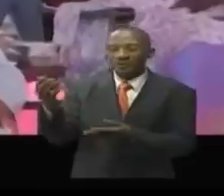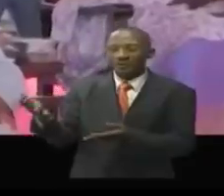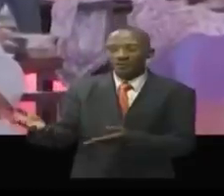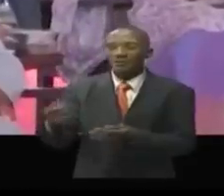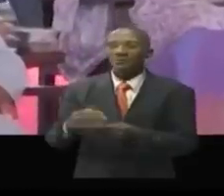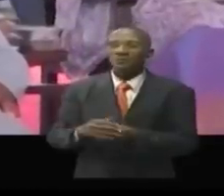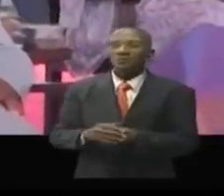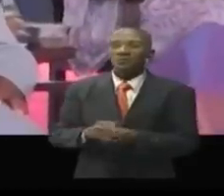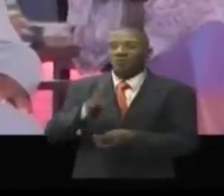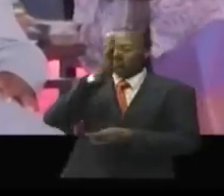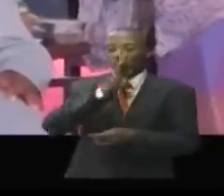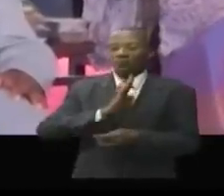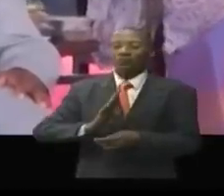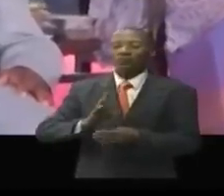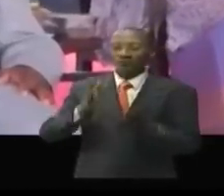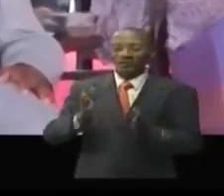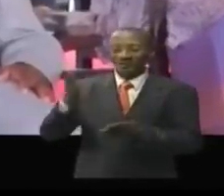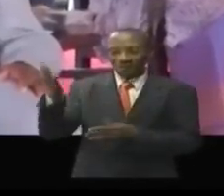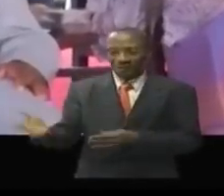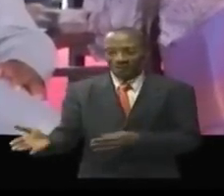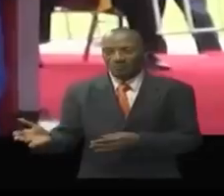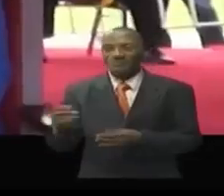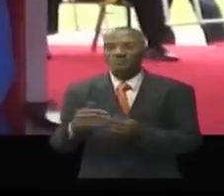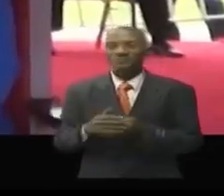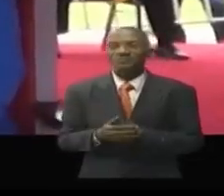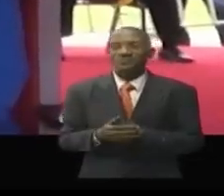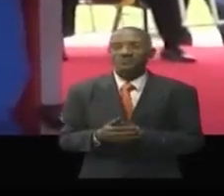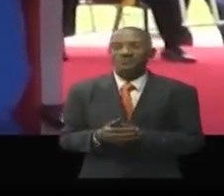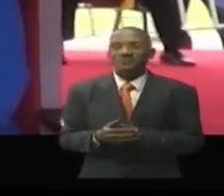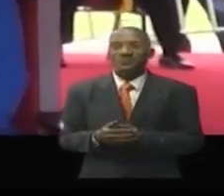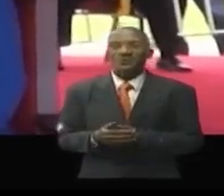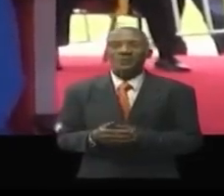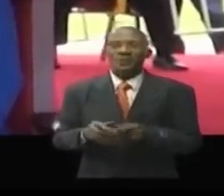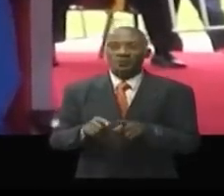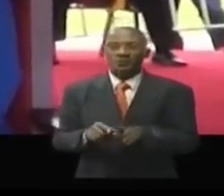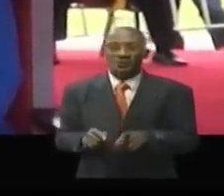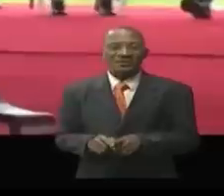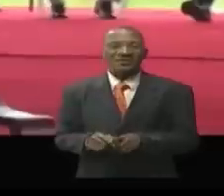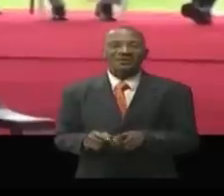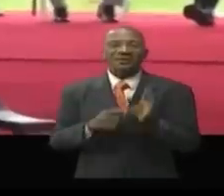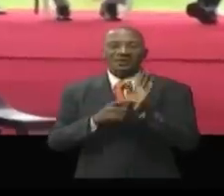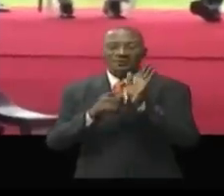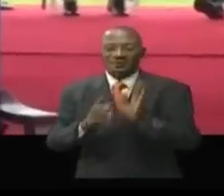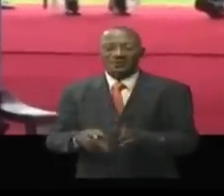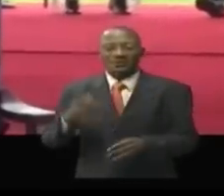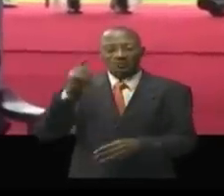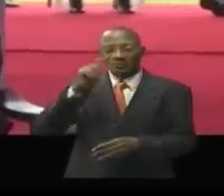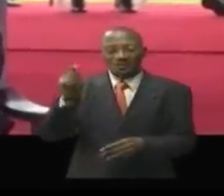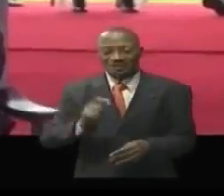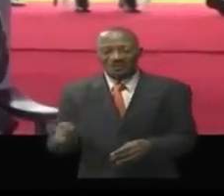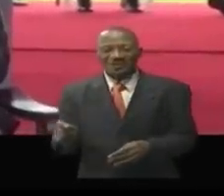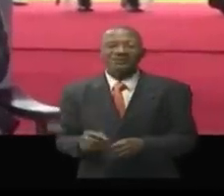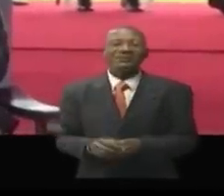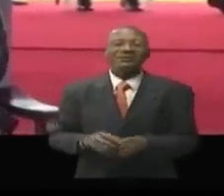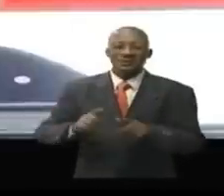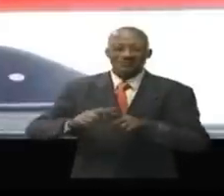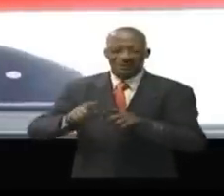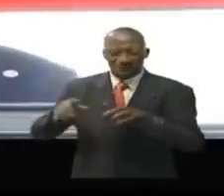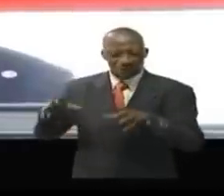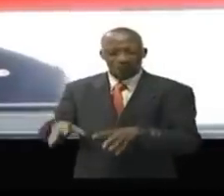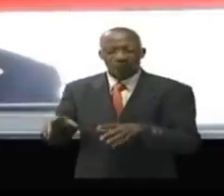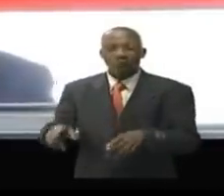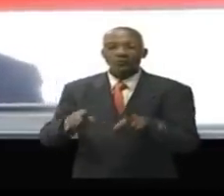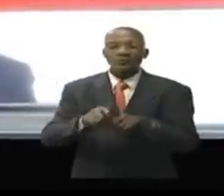Burundais Évariste Ndayishimiye, ainsi que le représentant du Rwanda, de la Tanzanie et le secrétaire général des